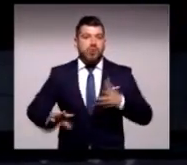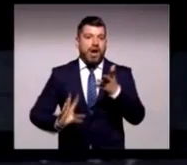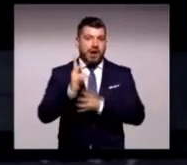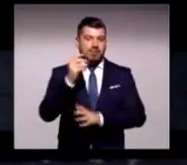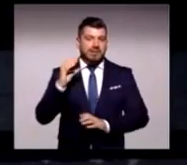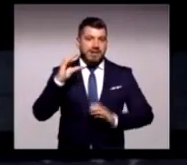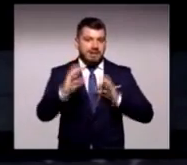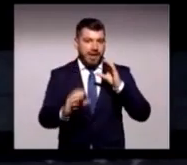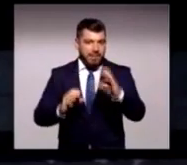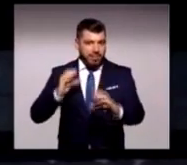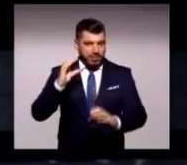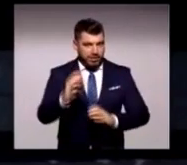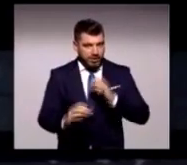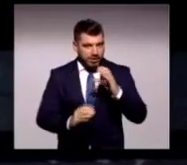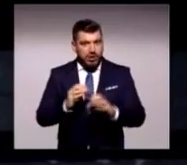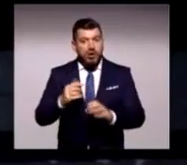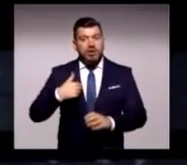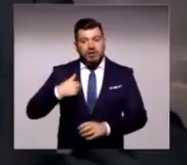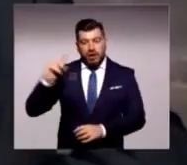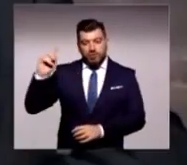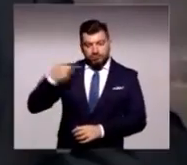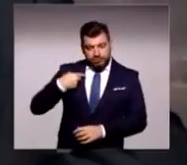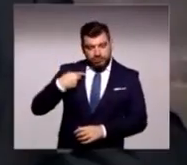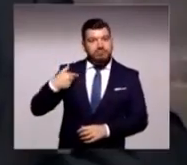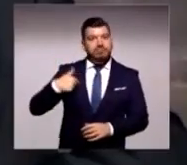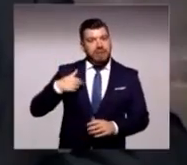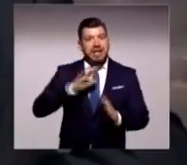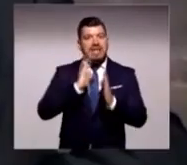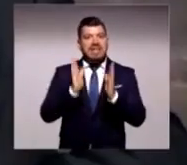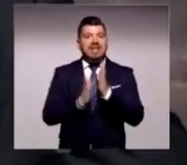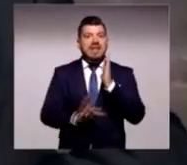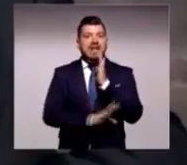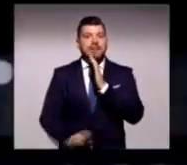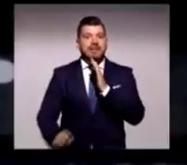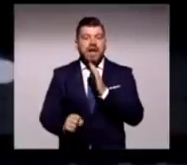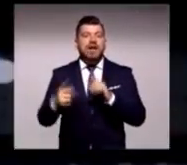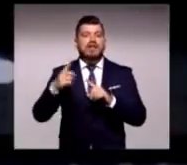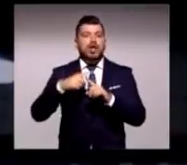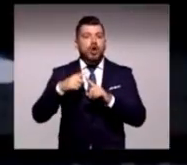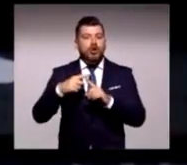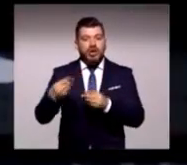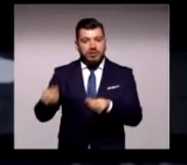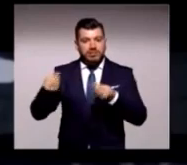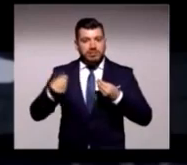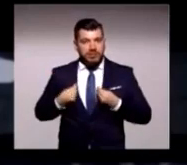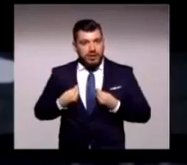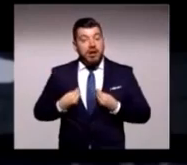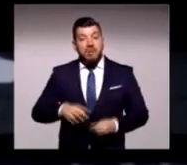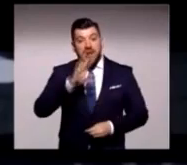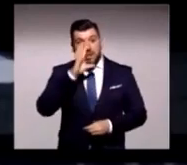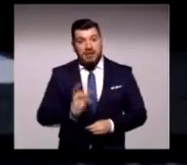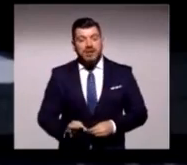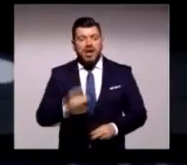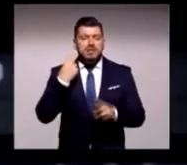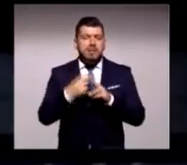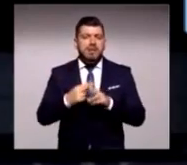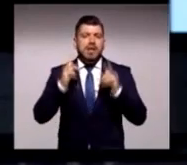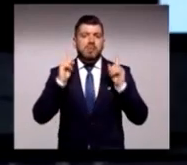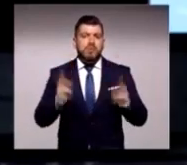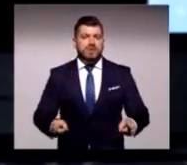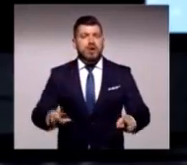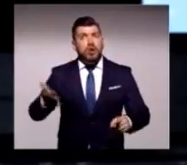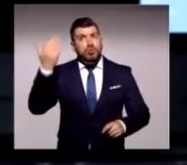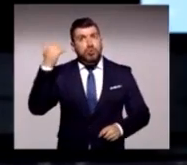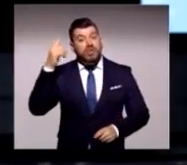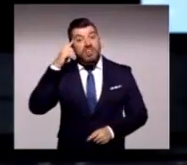πρωτοβουλία να περάσει στο δικό μα Υπουργείο. Η Γενική Γραμματεία Έρευνας και Τεχνολογίας ήταν μια σημαντική απόφαση που τότε πολλοί μπορεί να μην είχαν καταλάβει